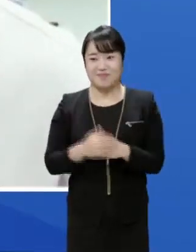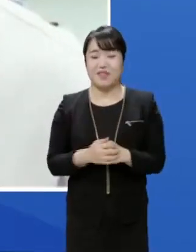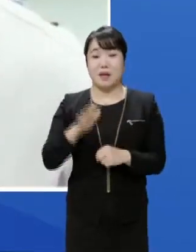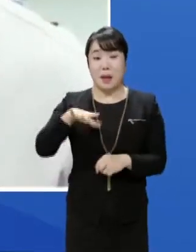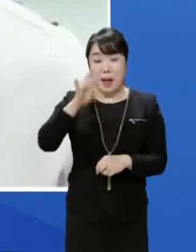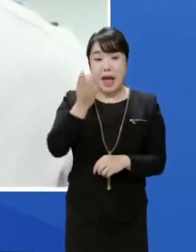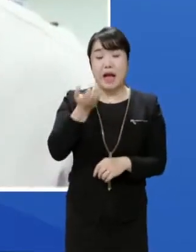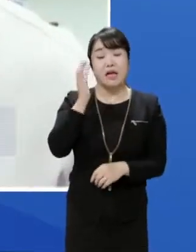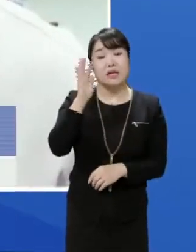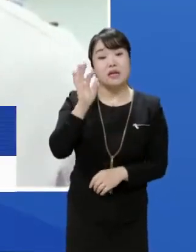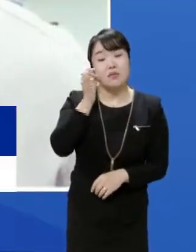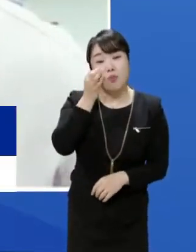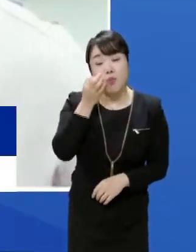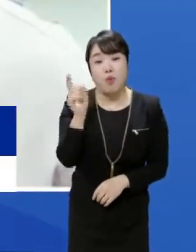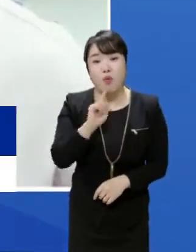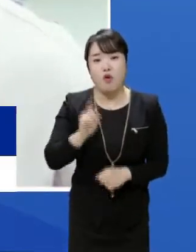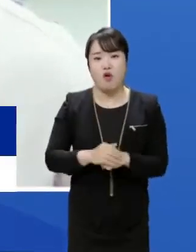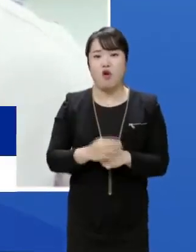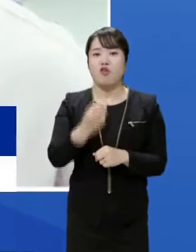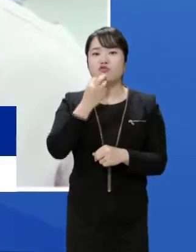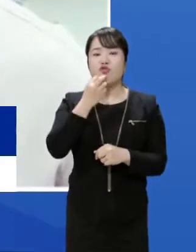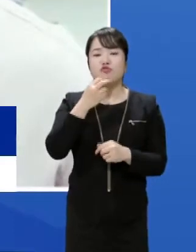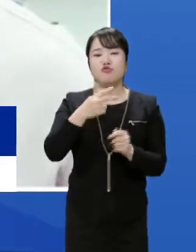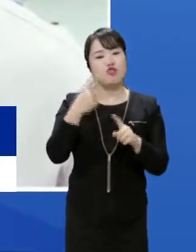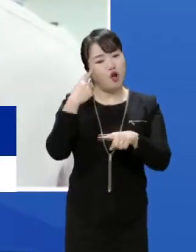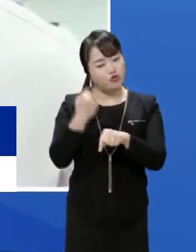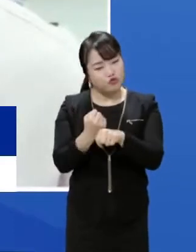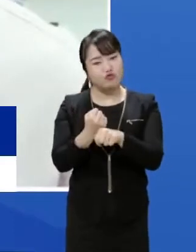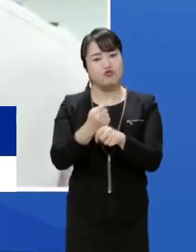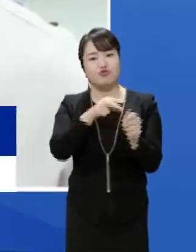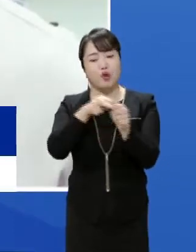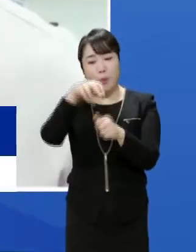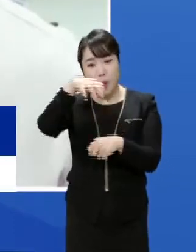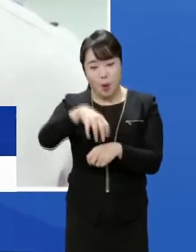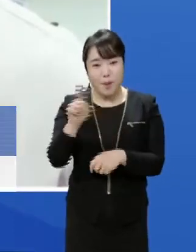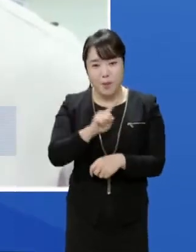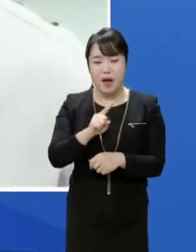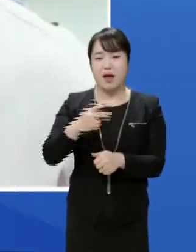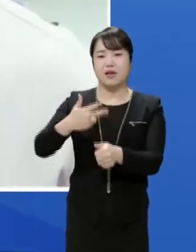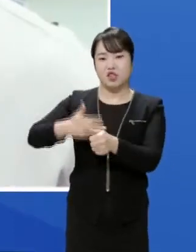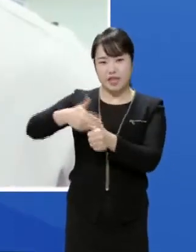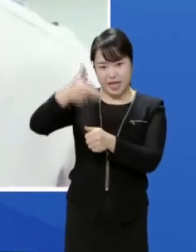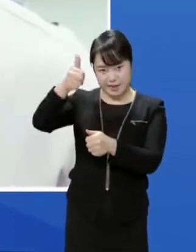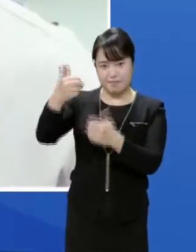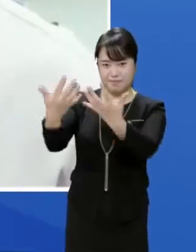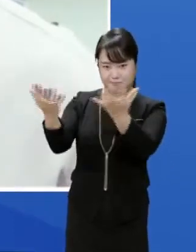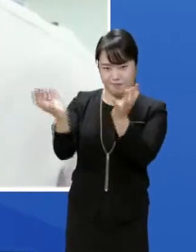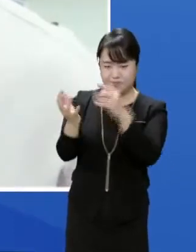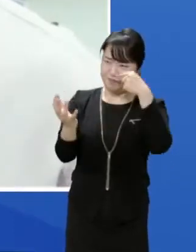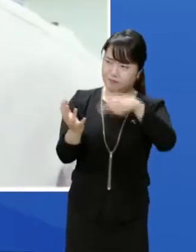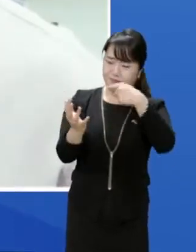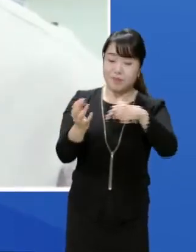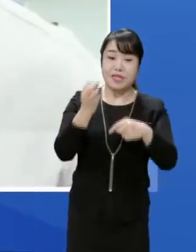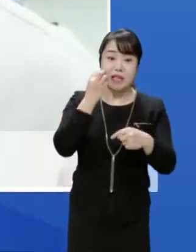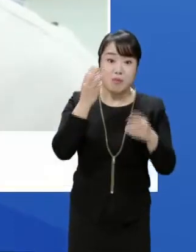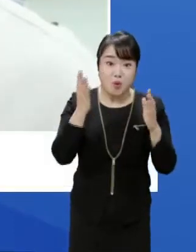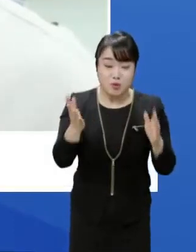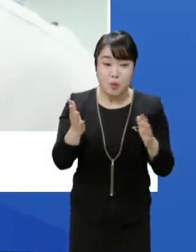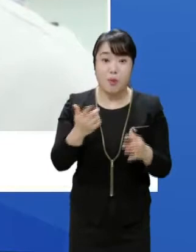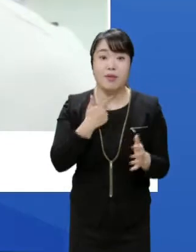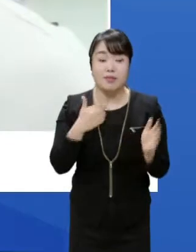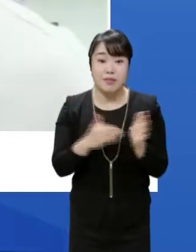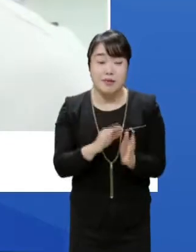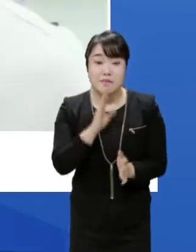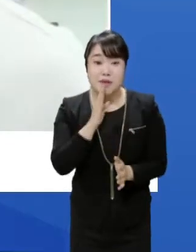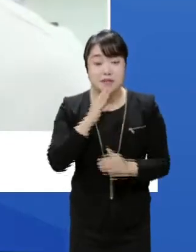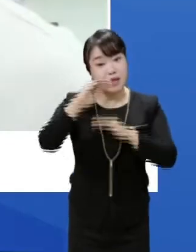우선 그 앞서 보니까 서울교육연구정보원에 따르면 학교 교사들을 대상으로 원격 수업 플랫폼을 한 3개월 정도 진행을 했다고